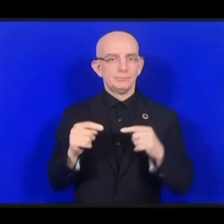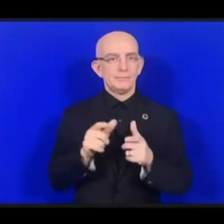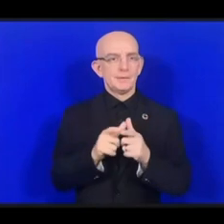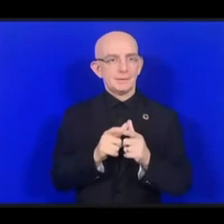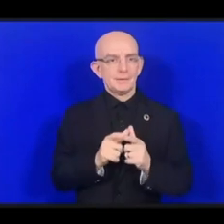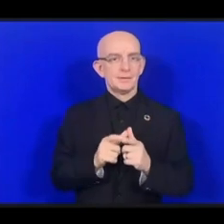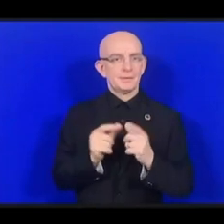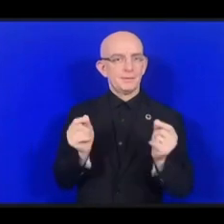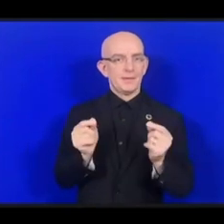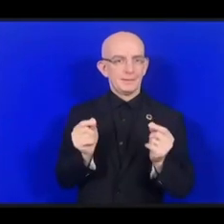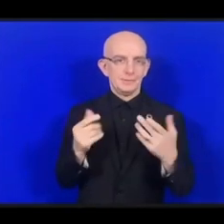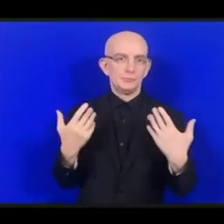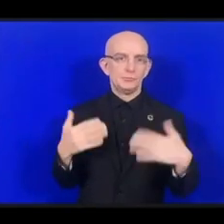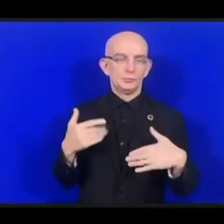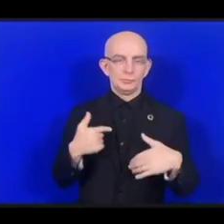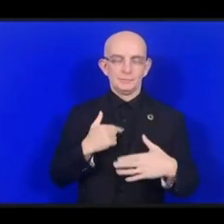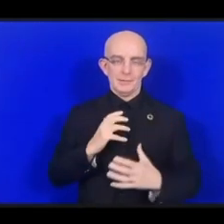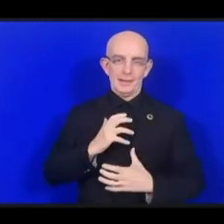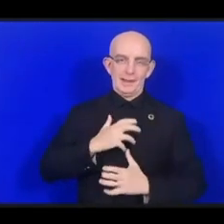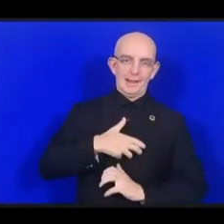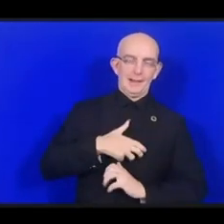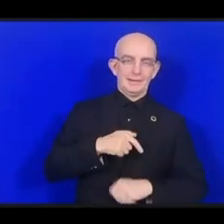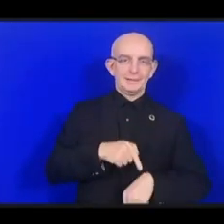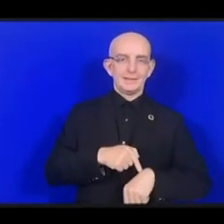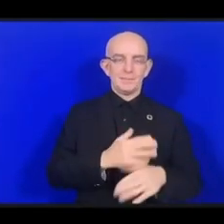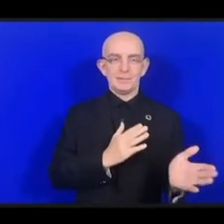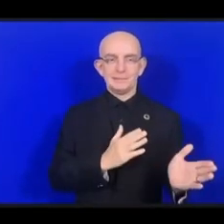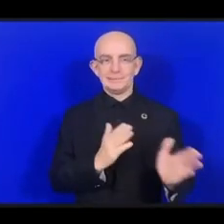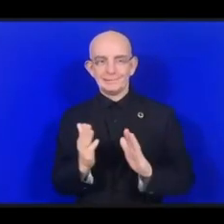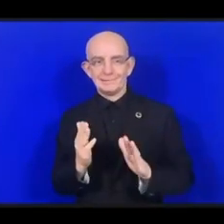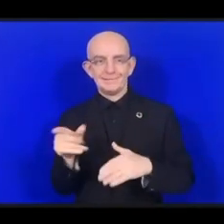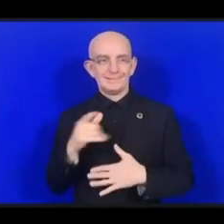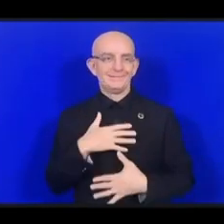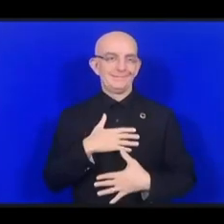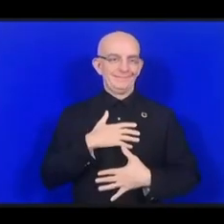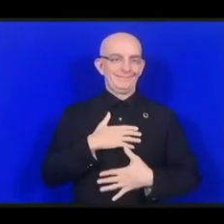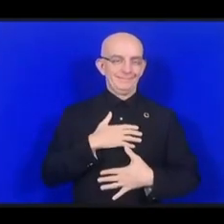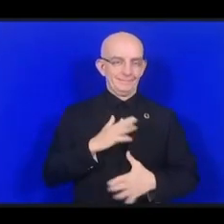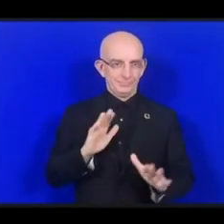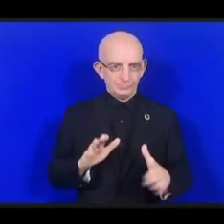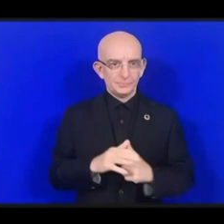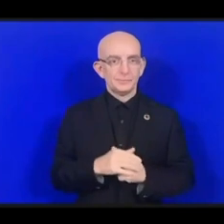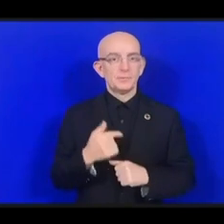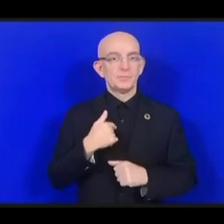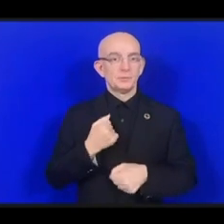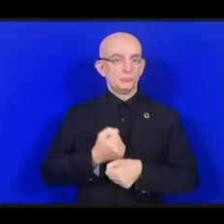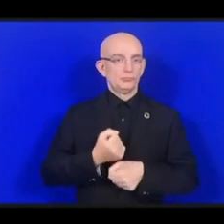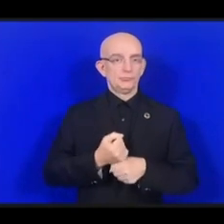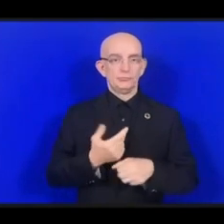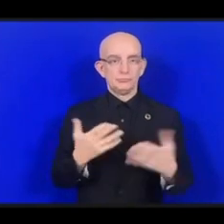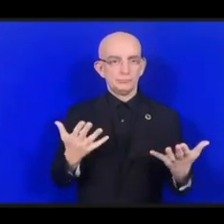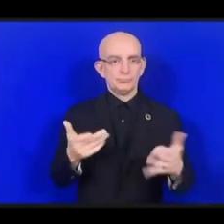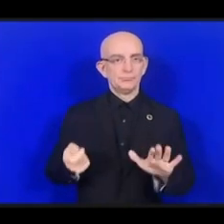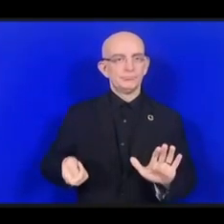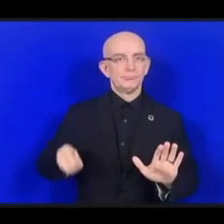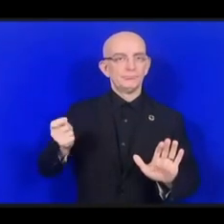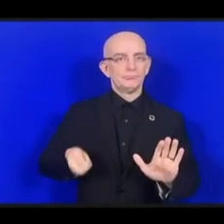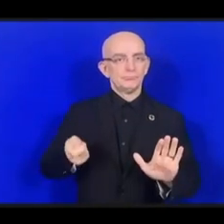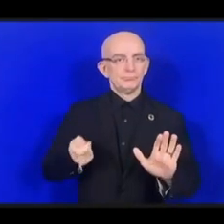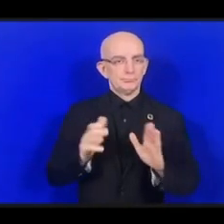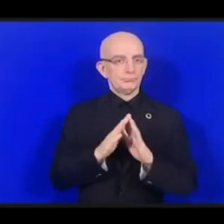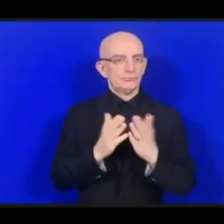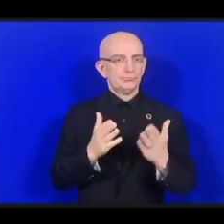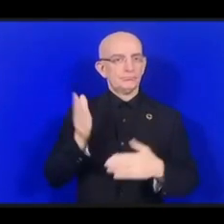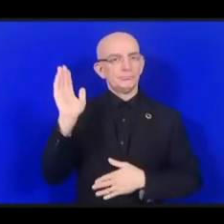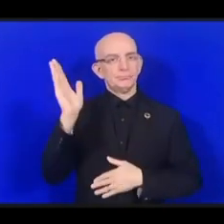وانا ايضا زميله في برنامج الشباب وبدون اي شيك